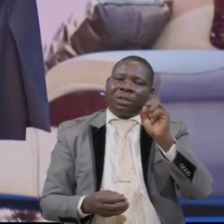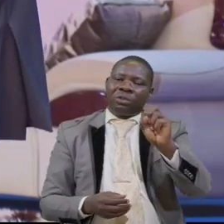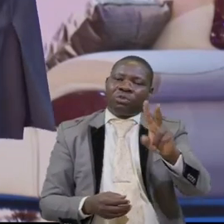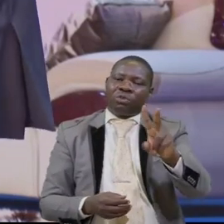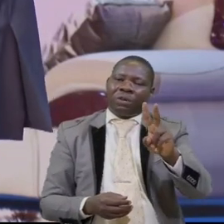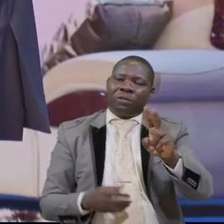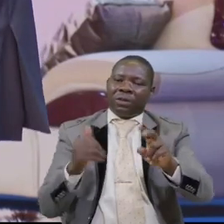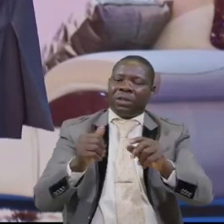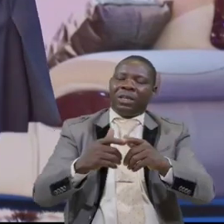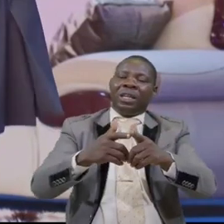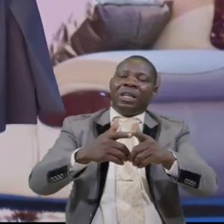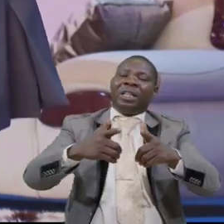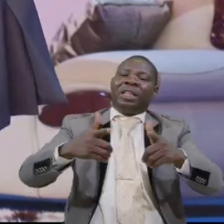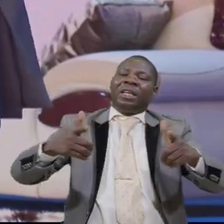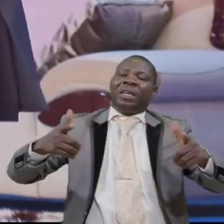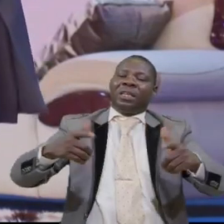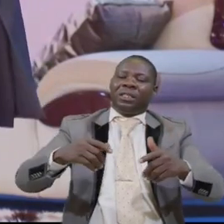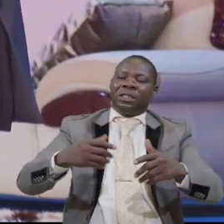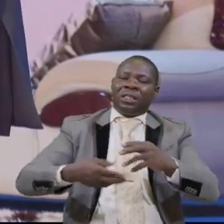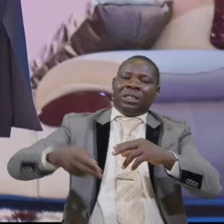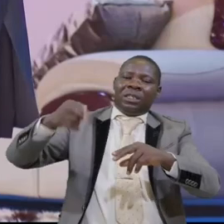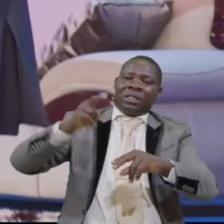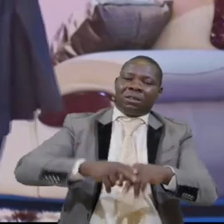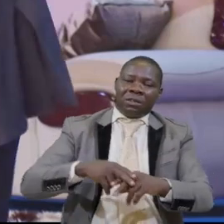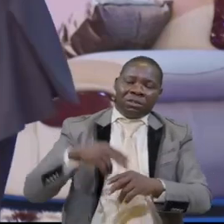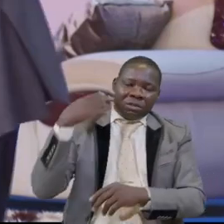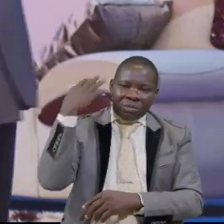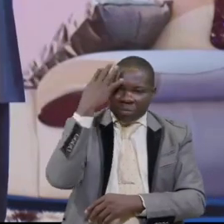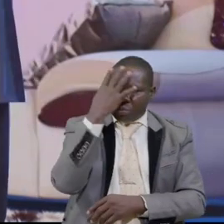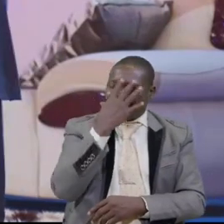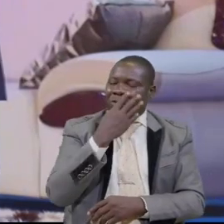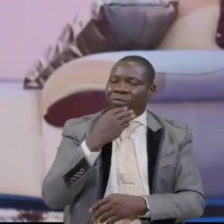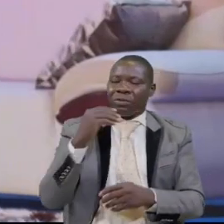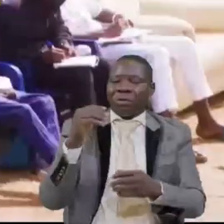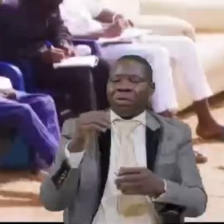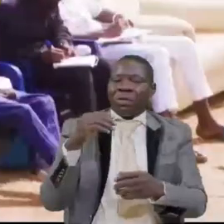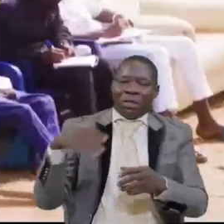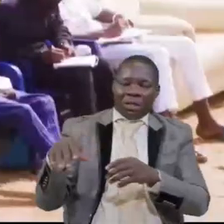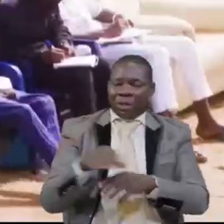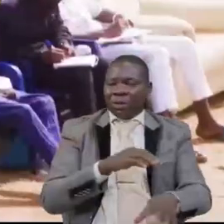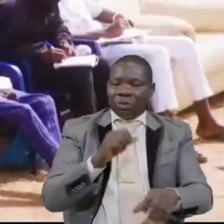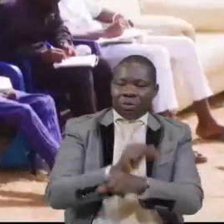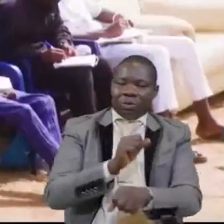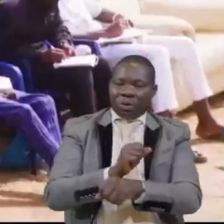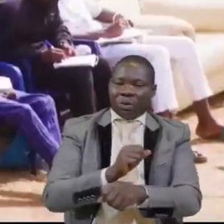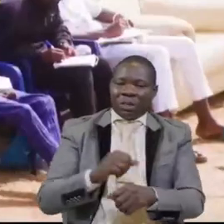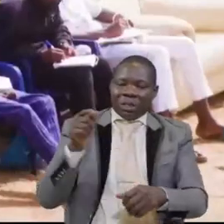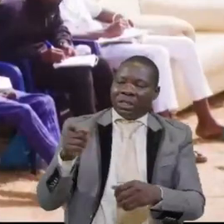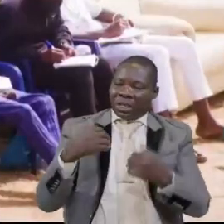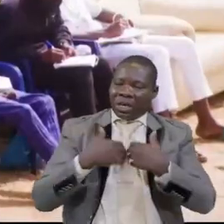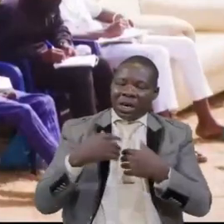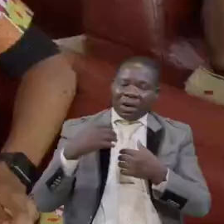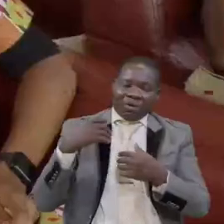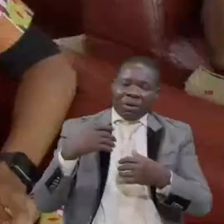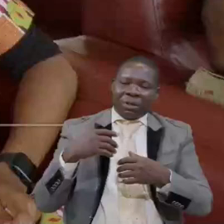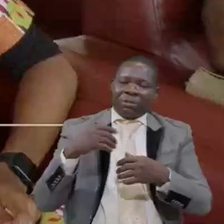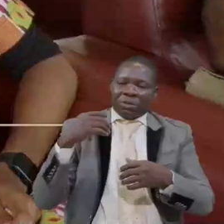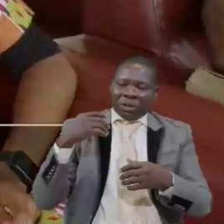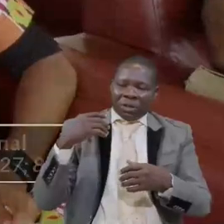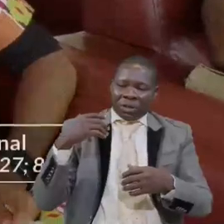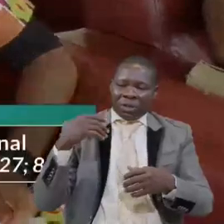avait il avait l'ingénosité et l'utilité à élargi il dit après la vision je me levais et